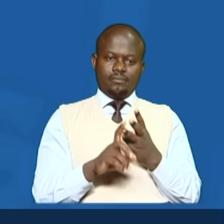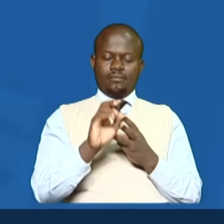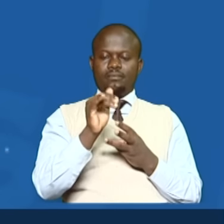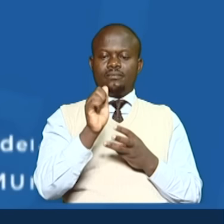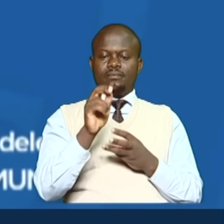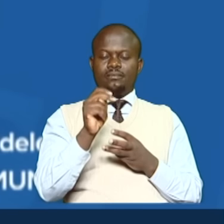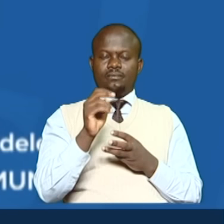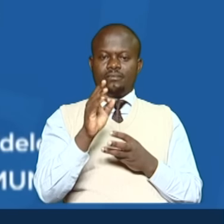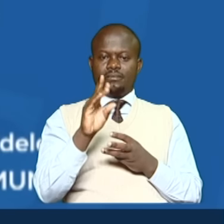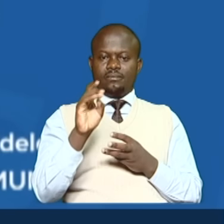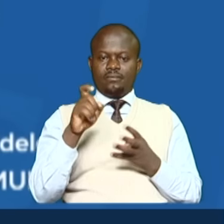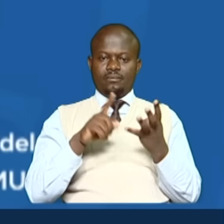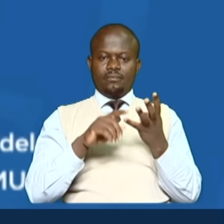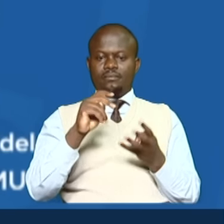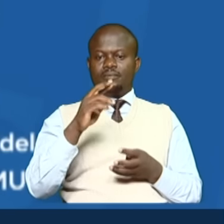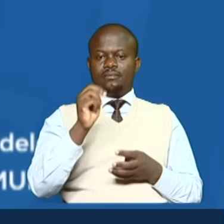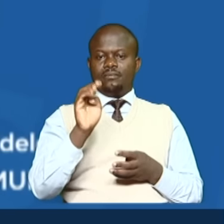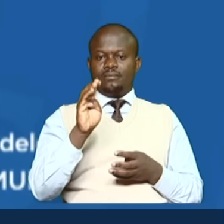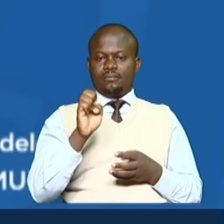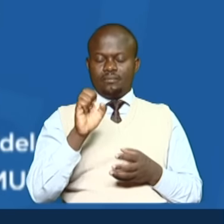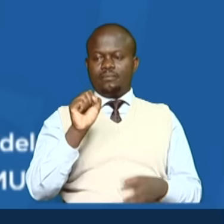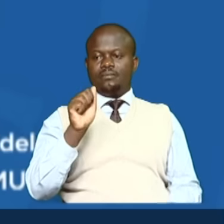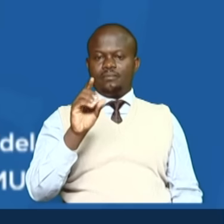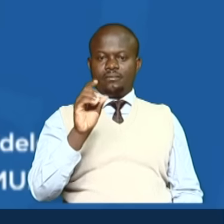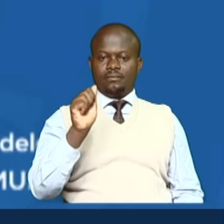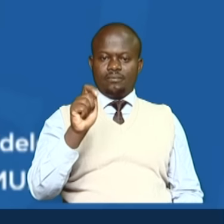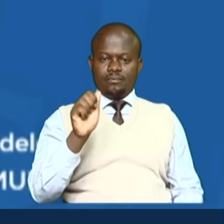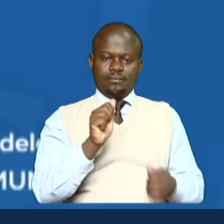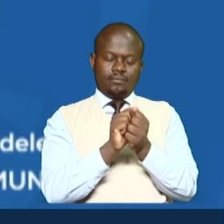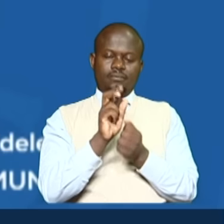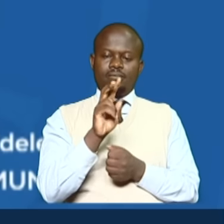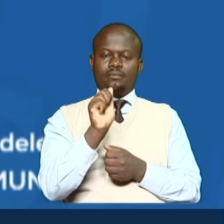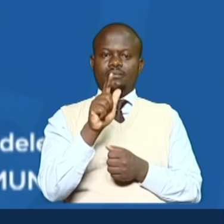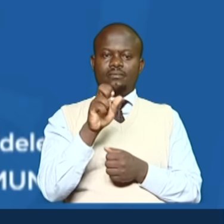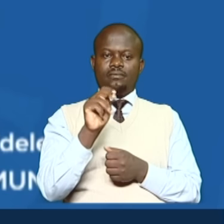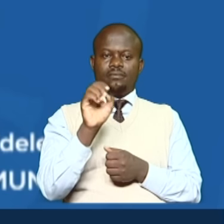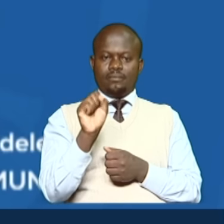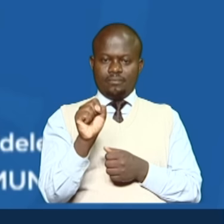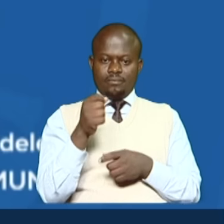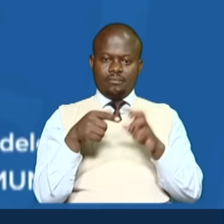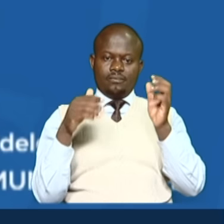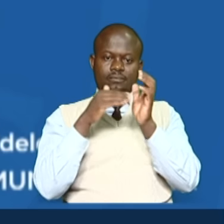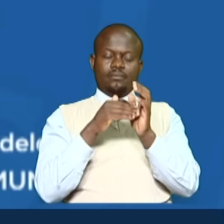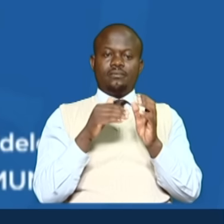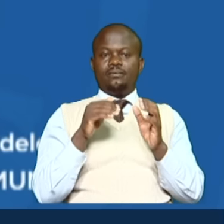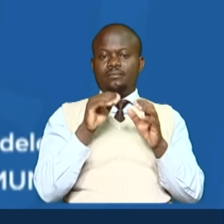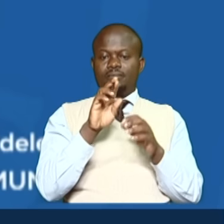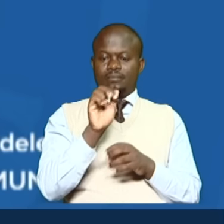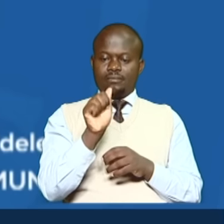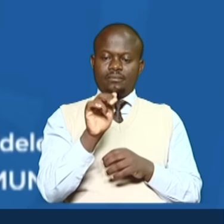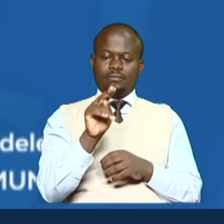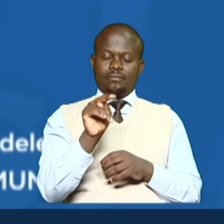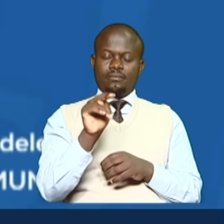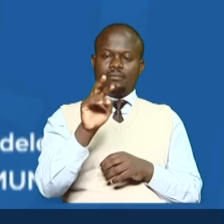Fidel Uwayezu, Ngarambe Charire, ndetse Sadate Munyakazi na Valensi Munyabagisha. Gusa Lyon Sport umuryango wayo cyangwa